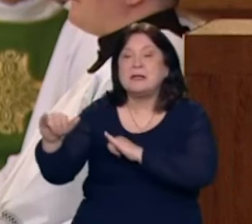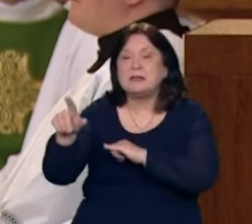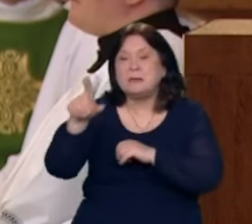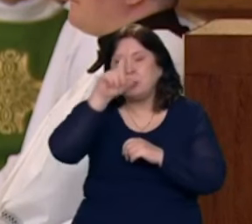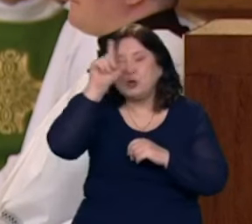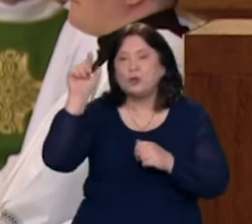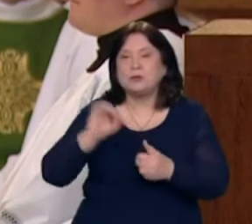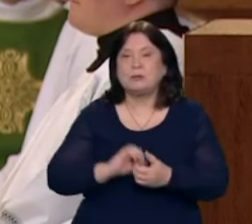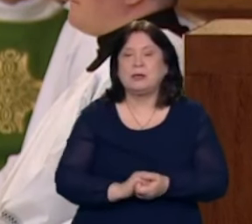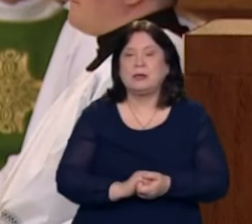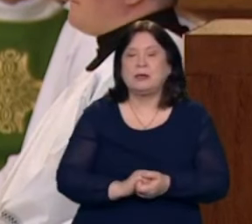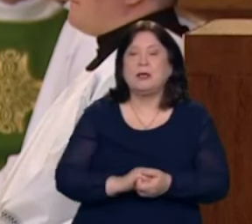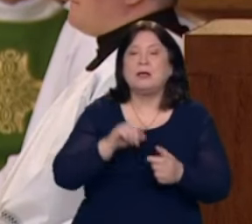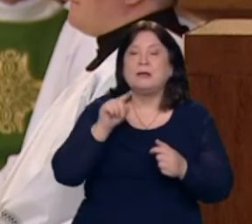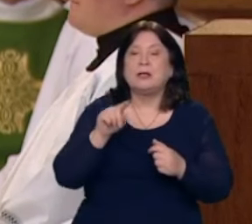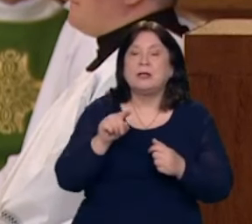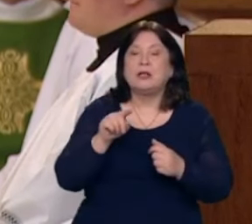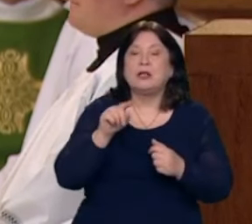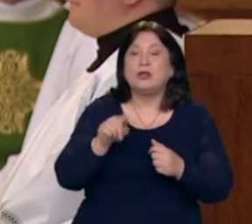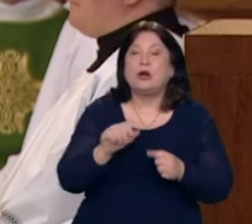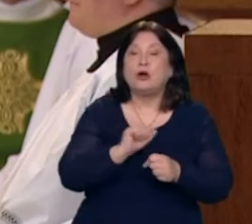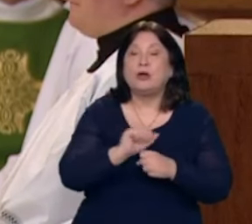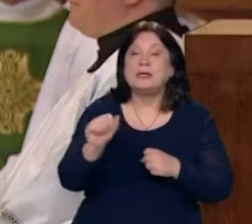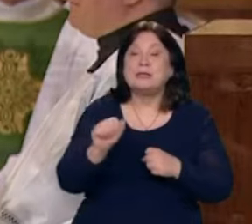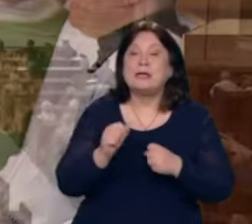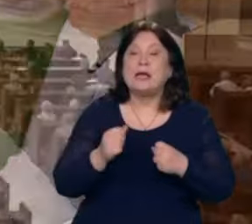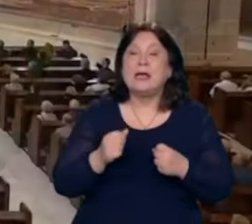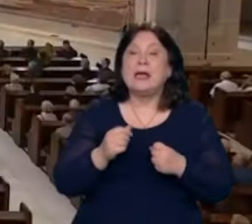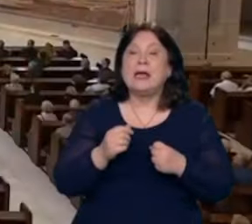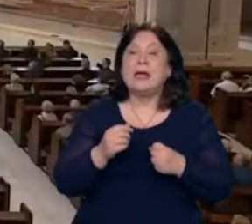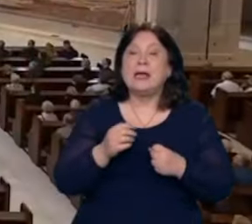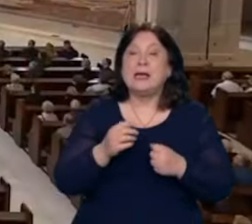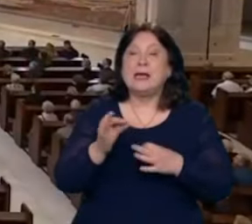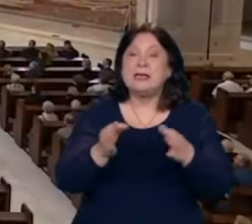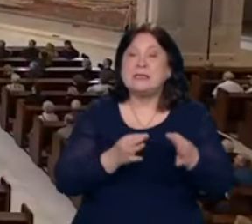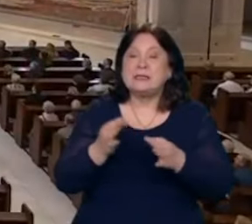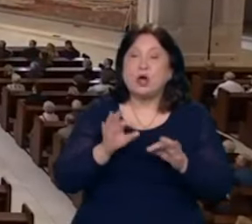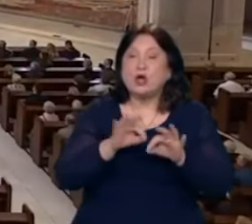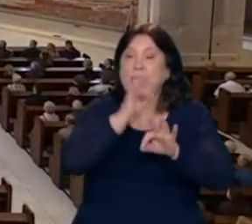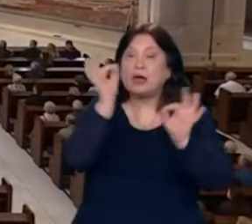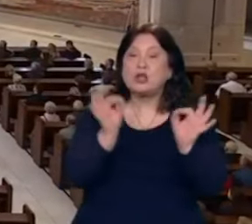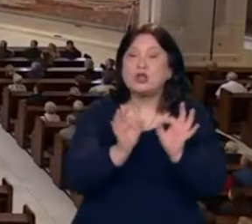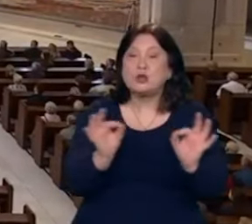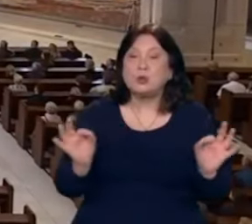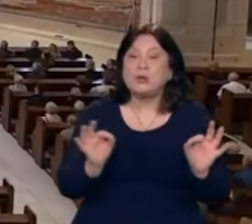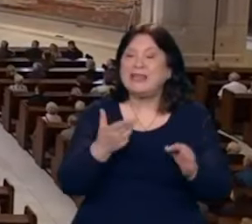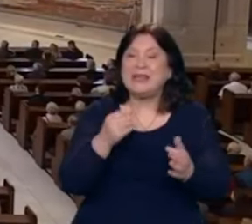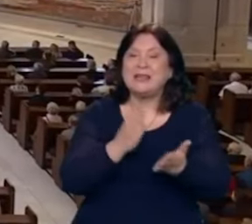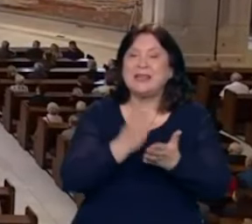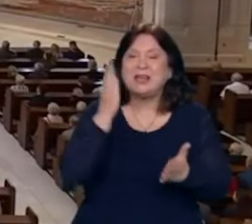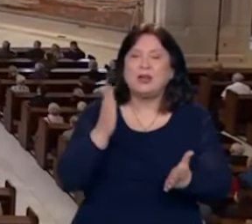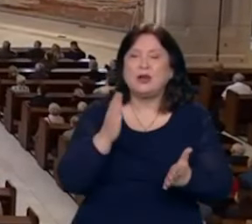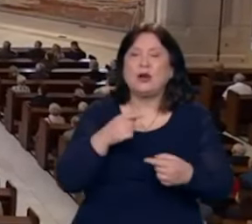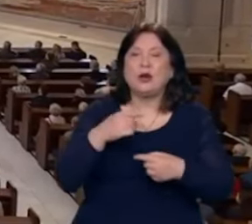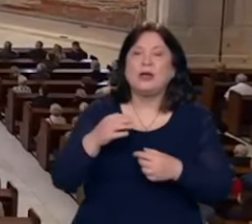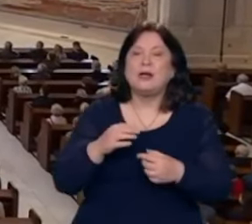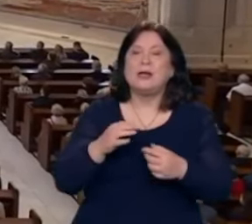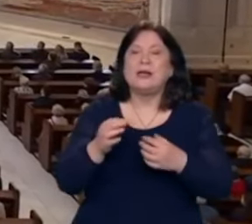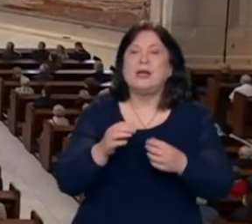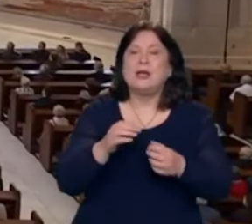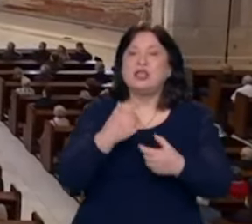innymi tak więc historia sztuk jest tylko historią dzieł ale